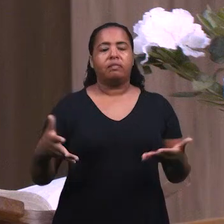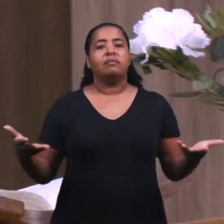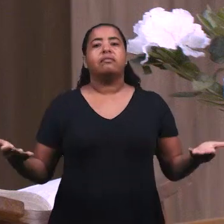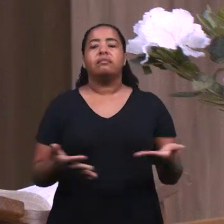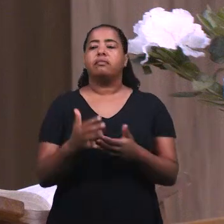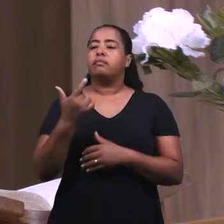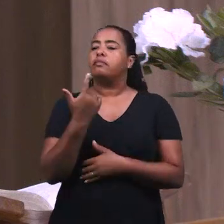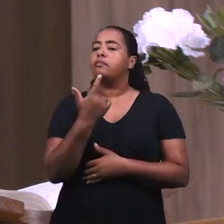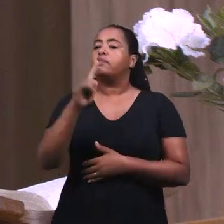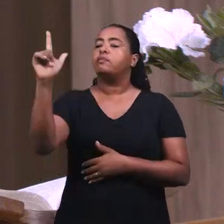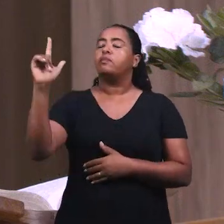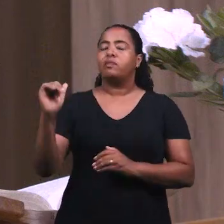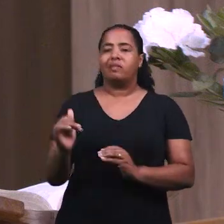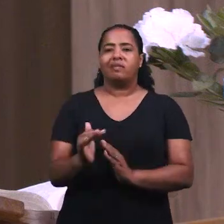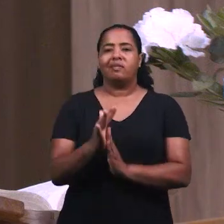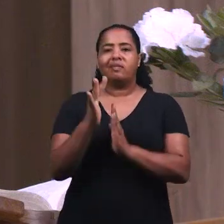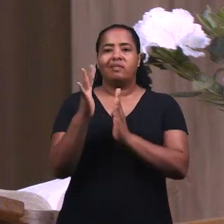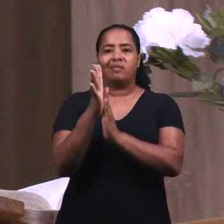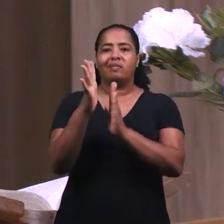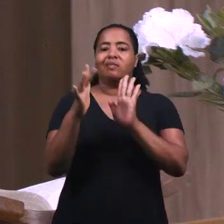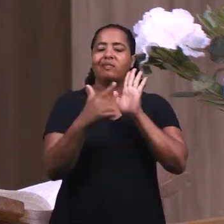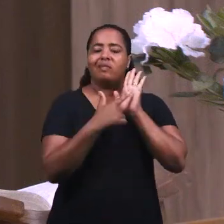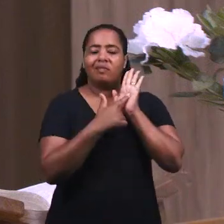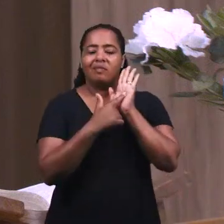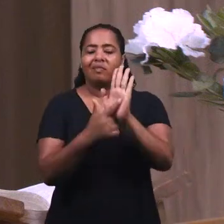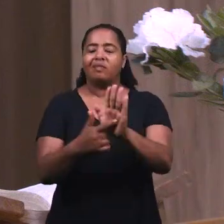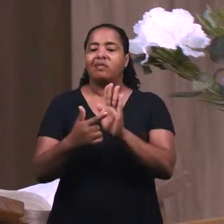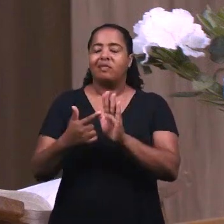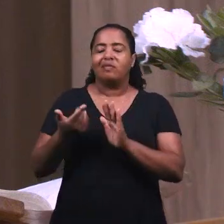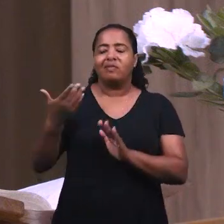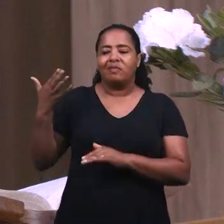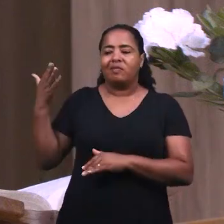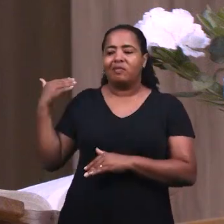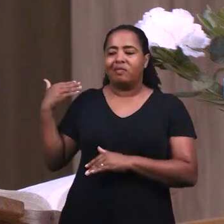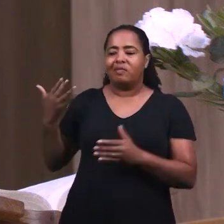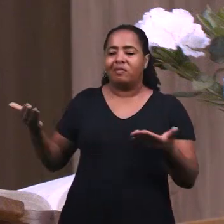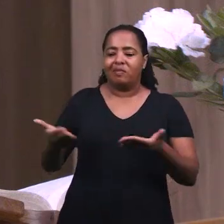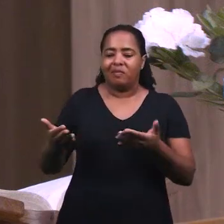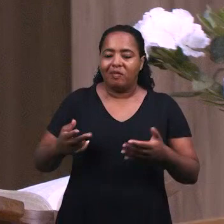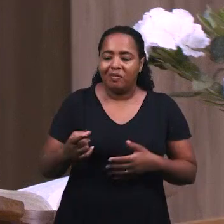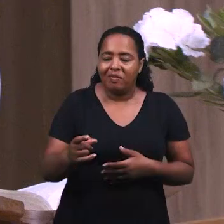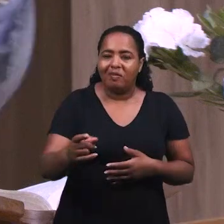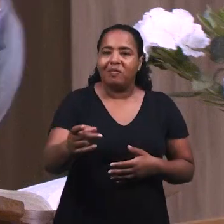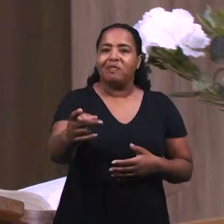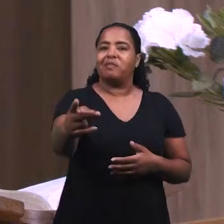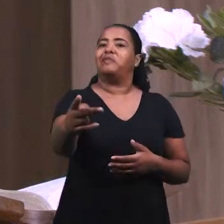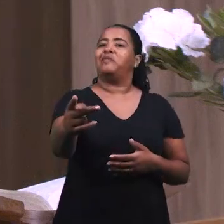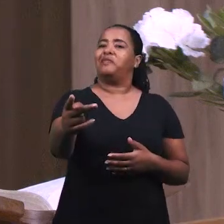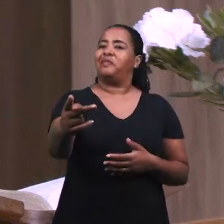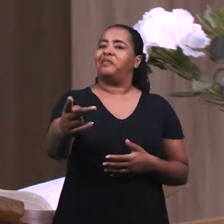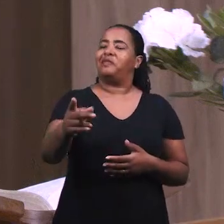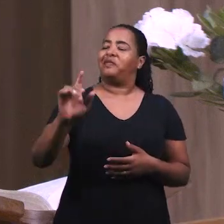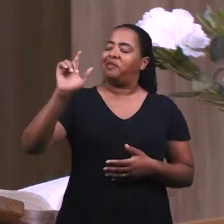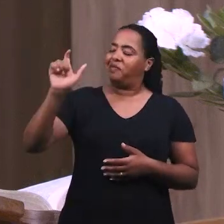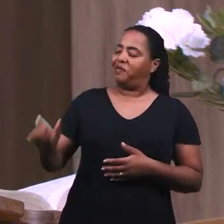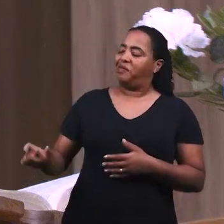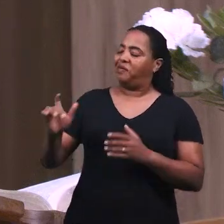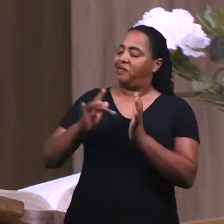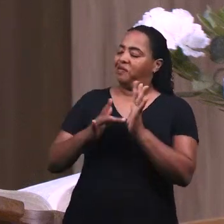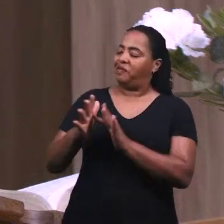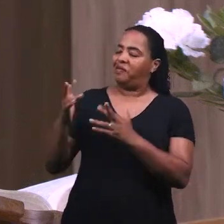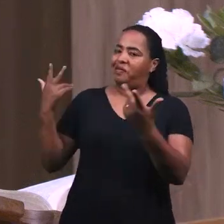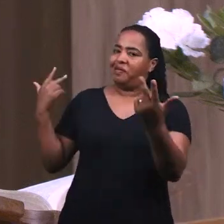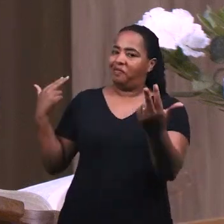allons chanter maintenant une louange de plus, la louange qui parle de cela. Hier, aujourd'hui, pour toujours. Hier, aujourd'hui, pour toujours.